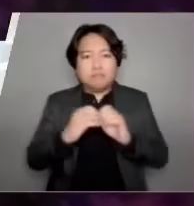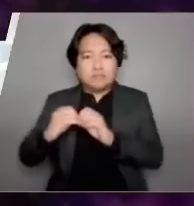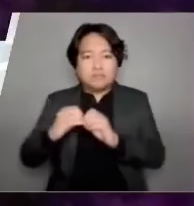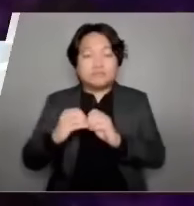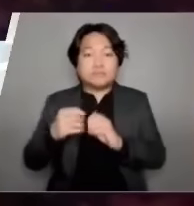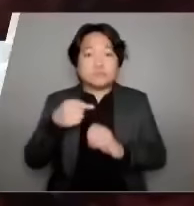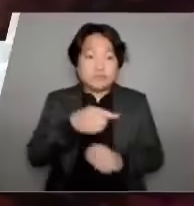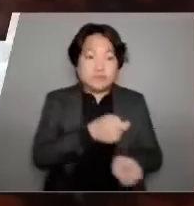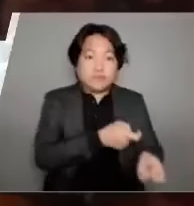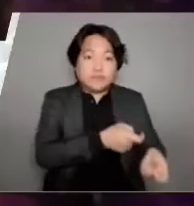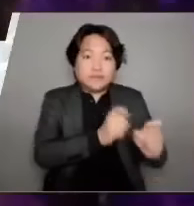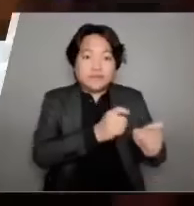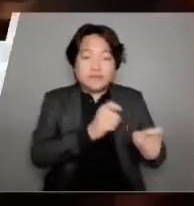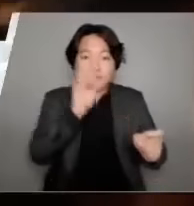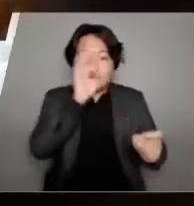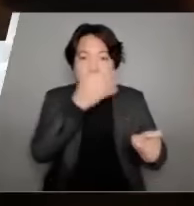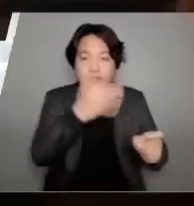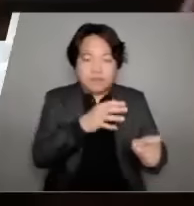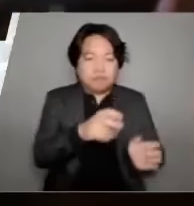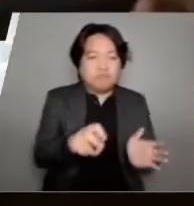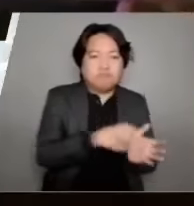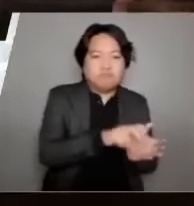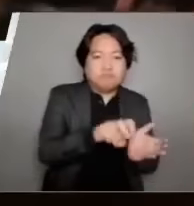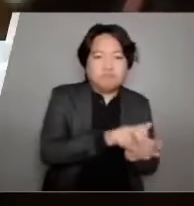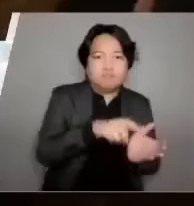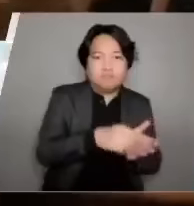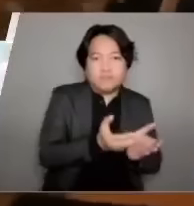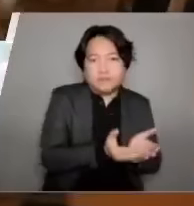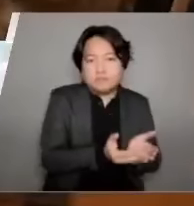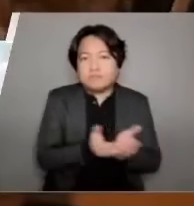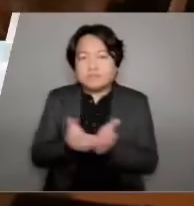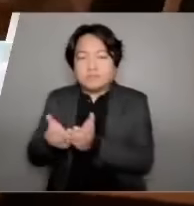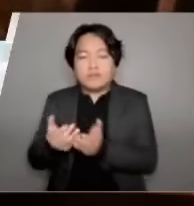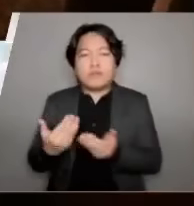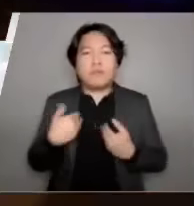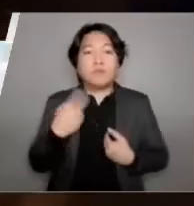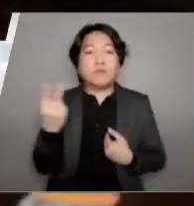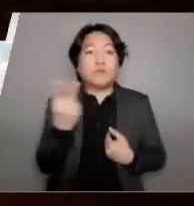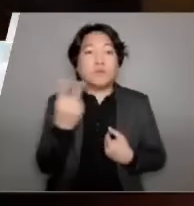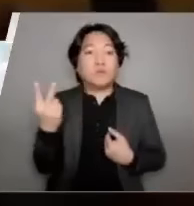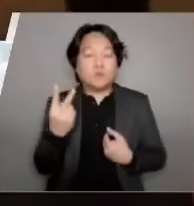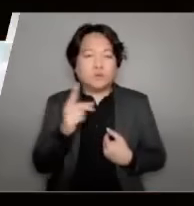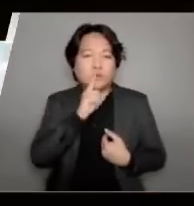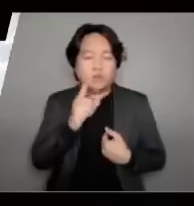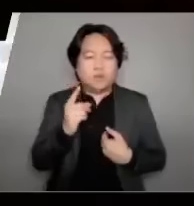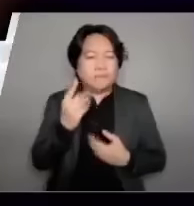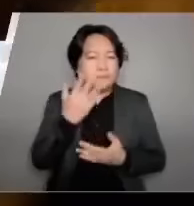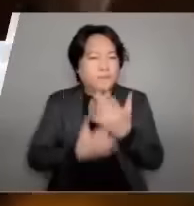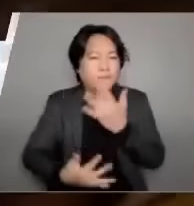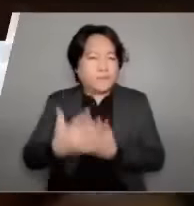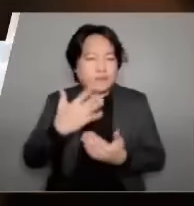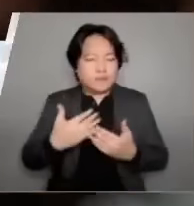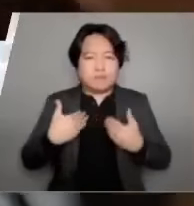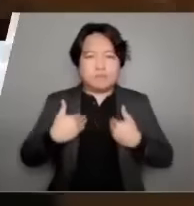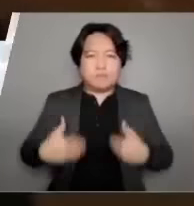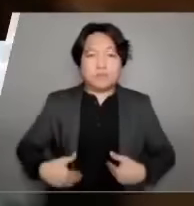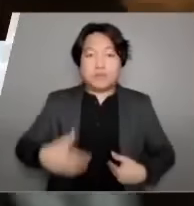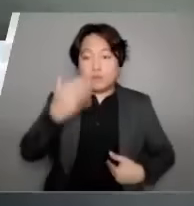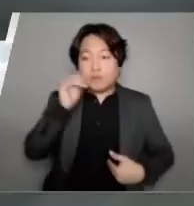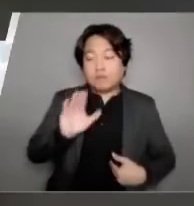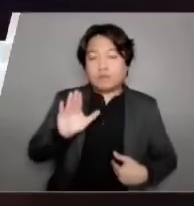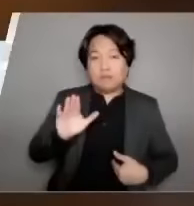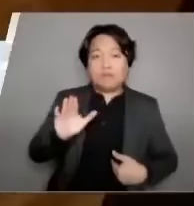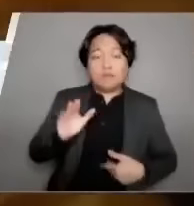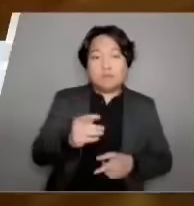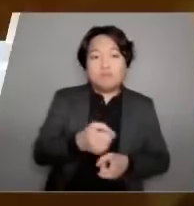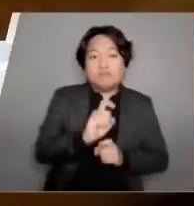ng FBCA Akyo, kabilang ang dalawang nagtamo ng second degree burn matapos sumabog ang makina ng bangka habang